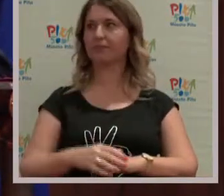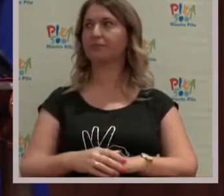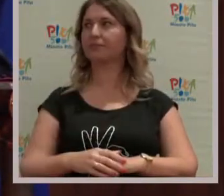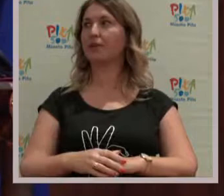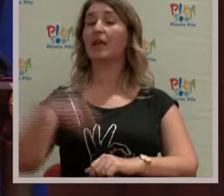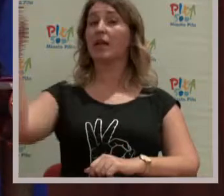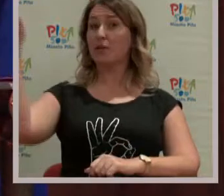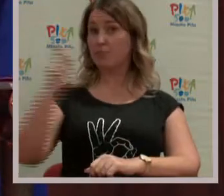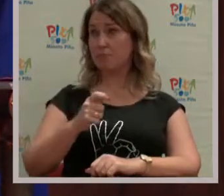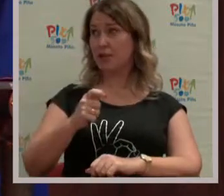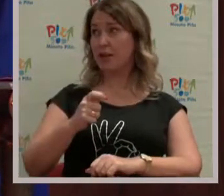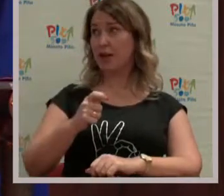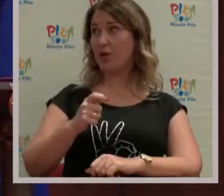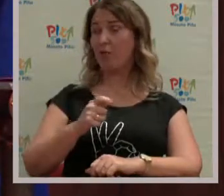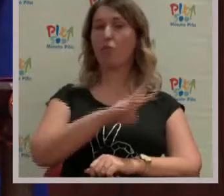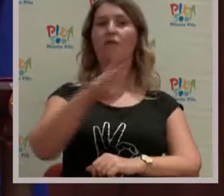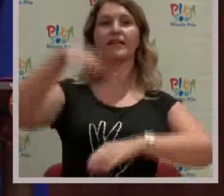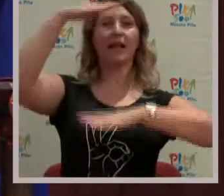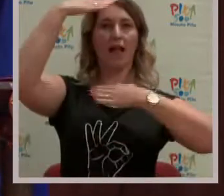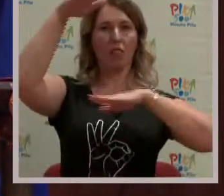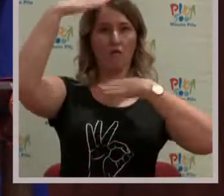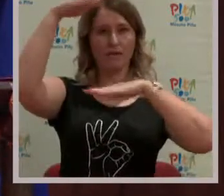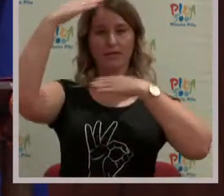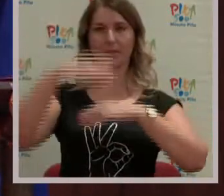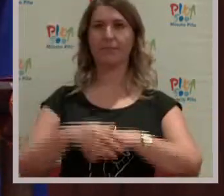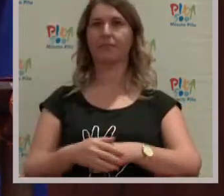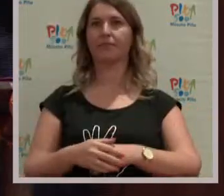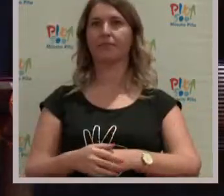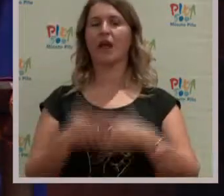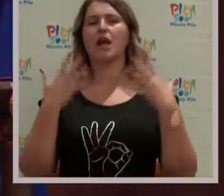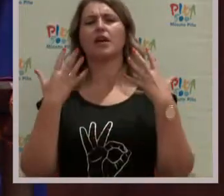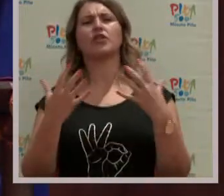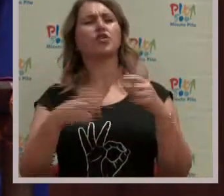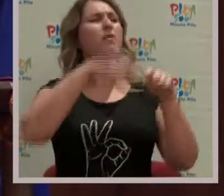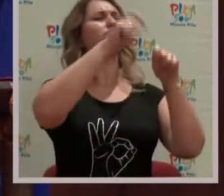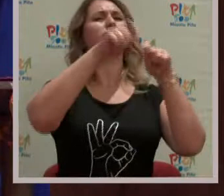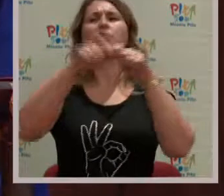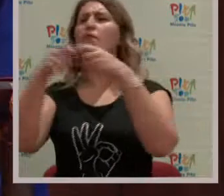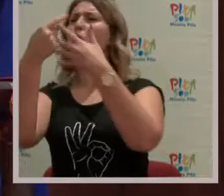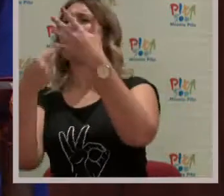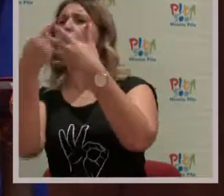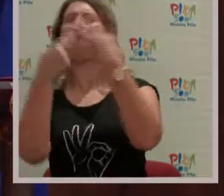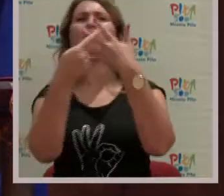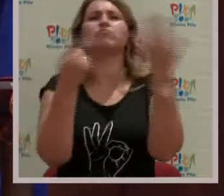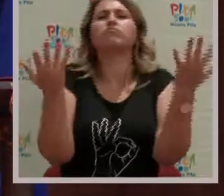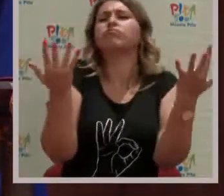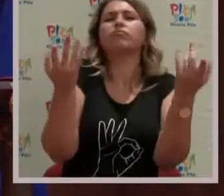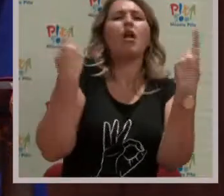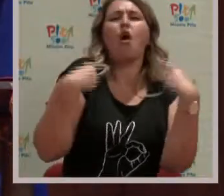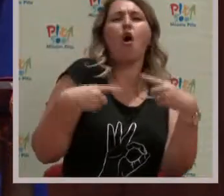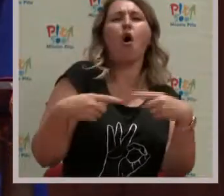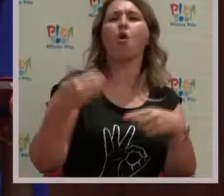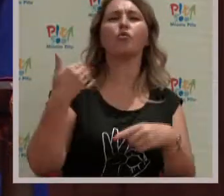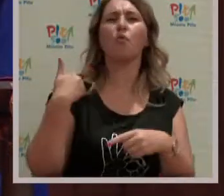Przyjechałem tutaj do Państwa z Katowic, żeby skontrolować rekord, który dzisiaj finalnie